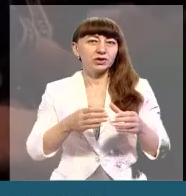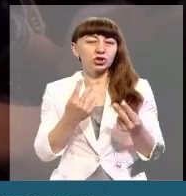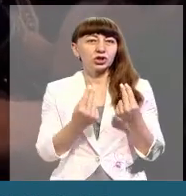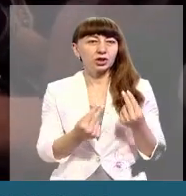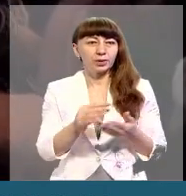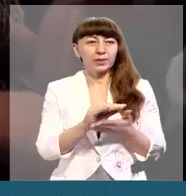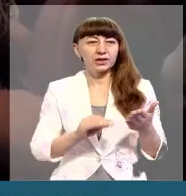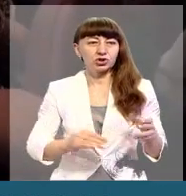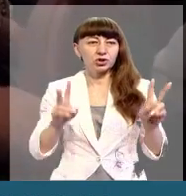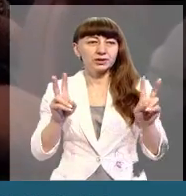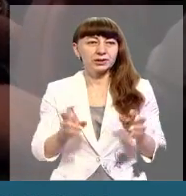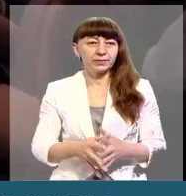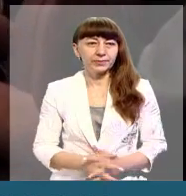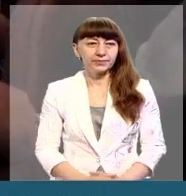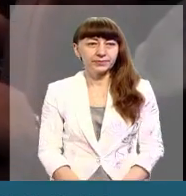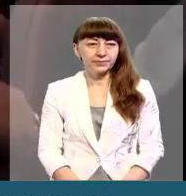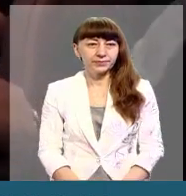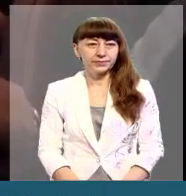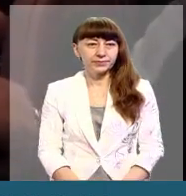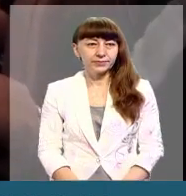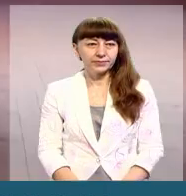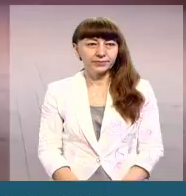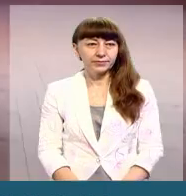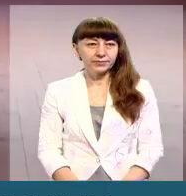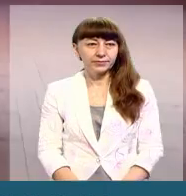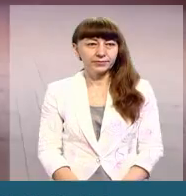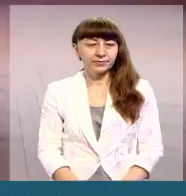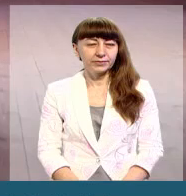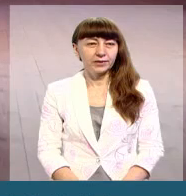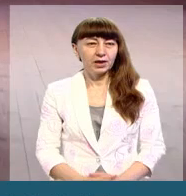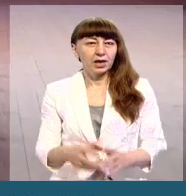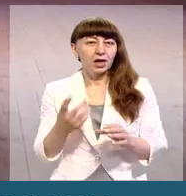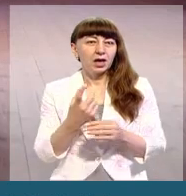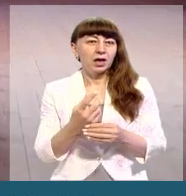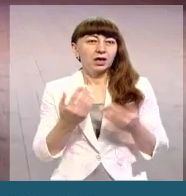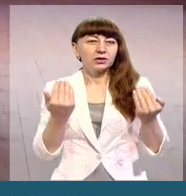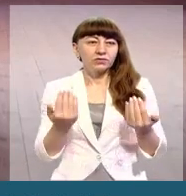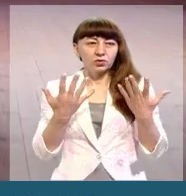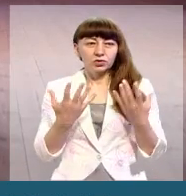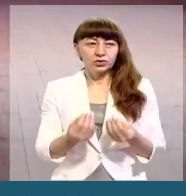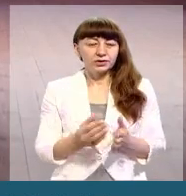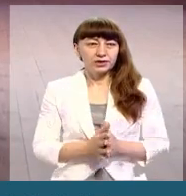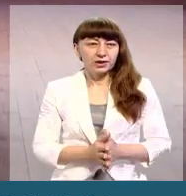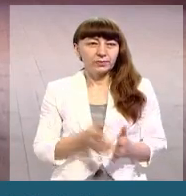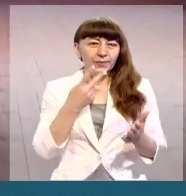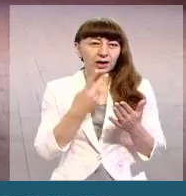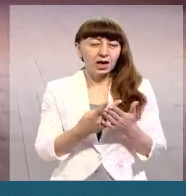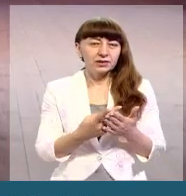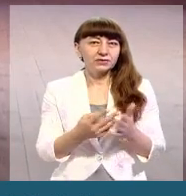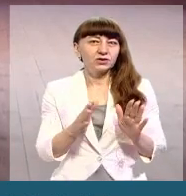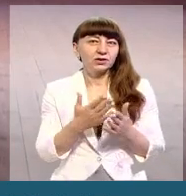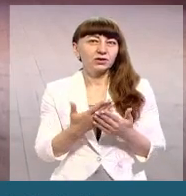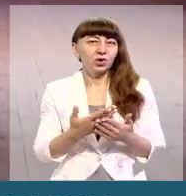қуаныштымын. Негізінен бұл іс-шара жылдардан жылдар өтіп, 10 жылдықтар бойы осы көрермендердің